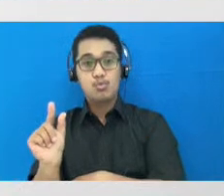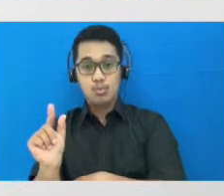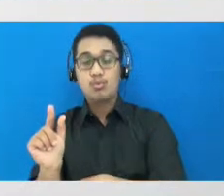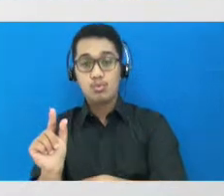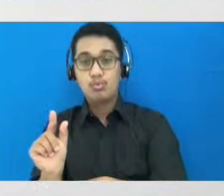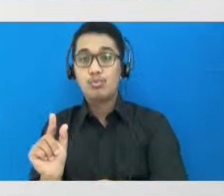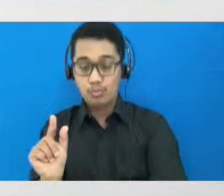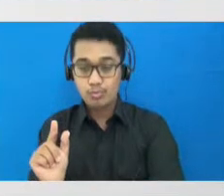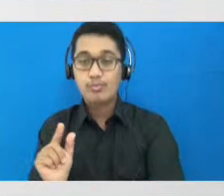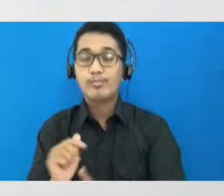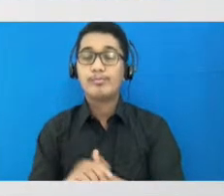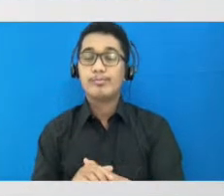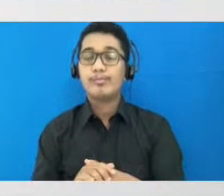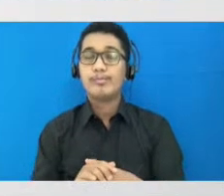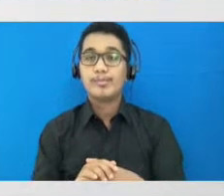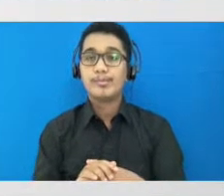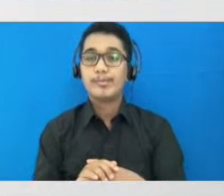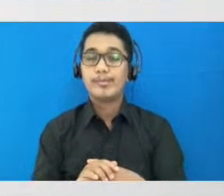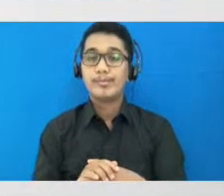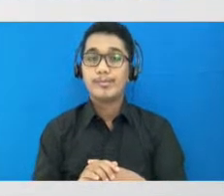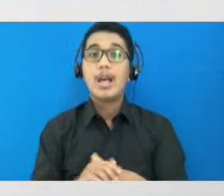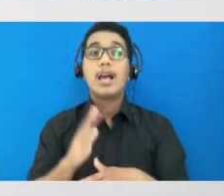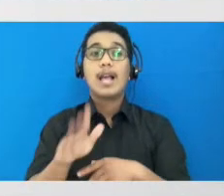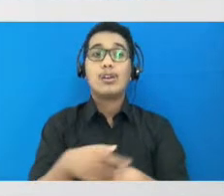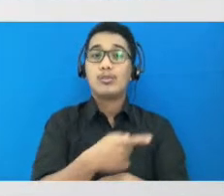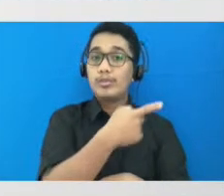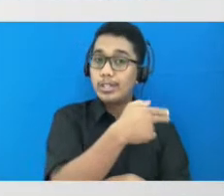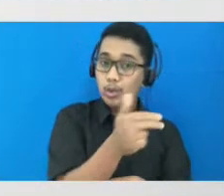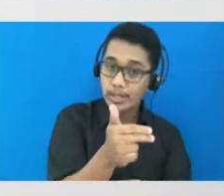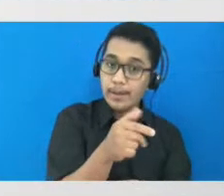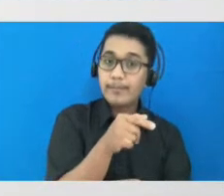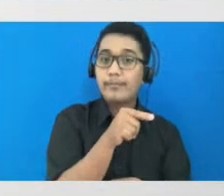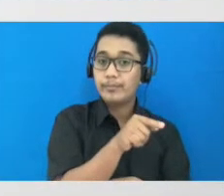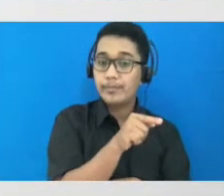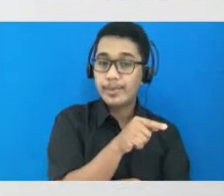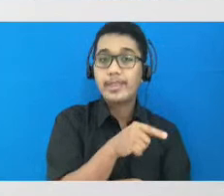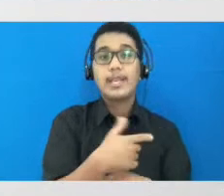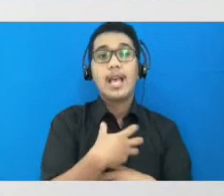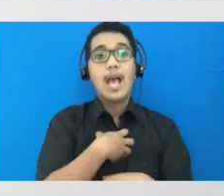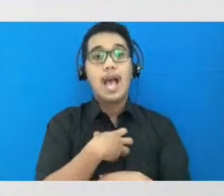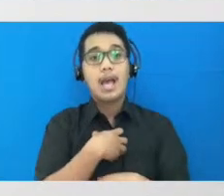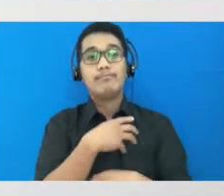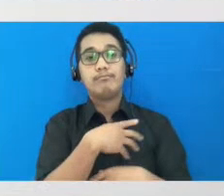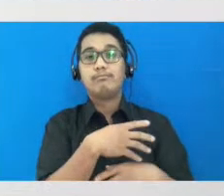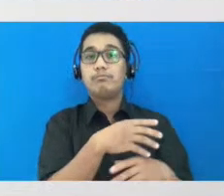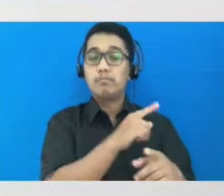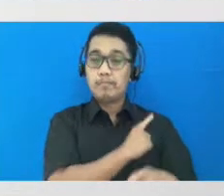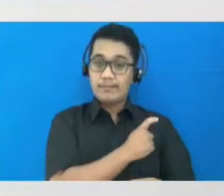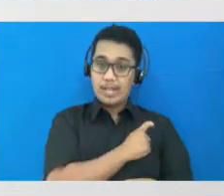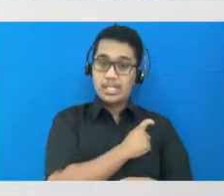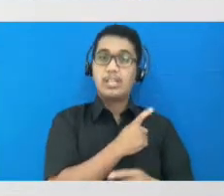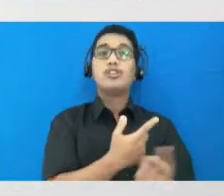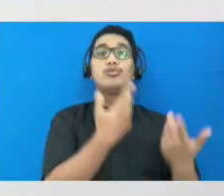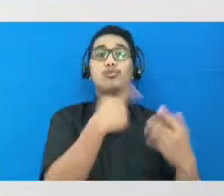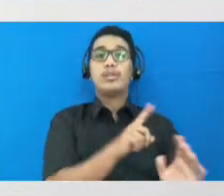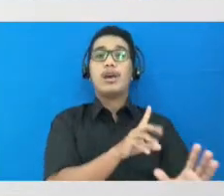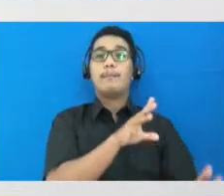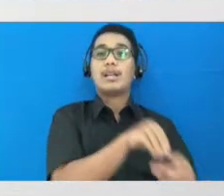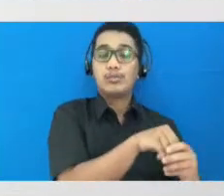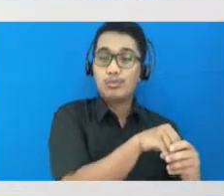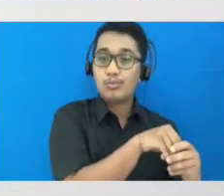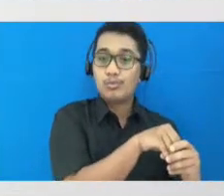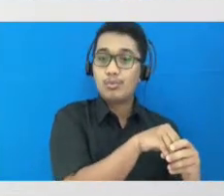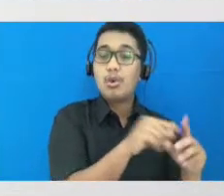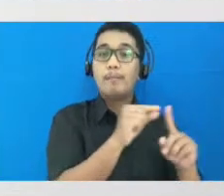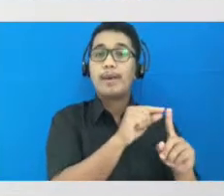the Functioning of the European Union. Sementara di Indonesia, hak atas privasi juga tercantum di dalam